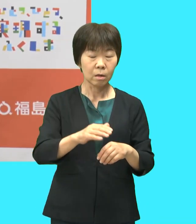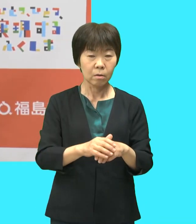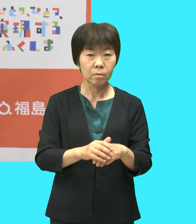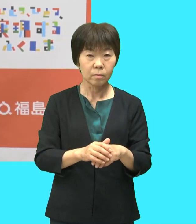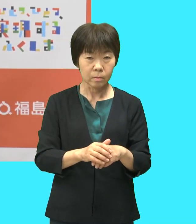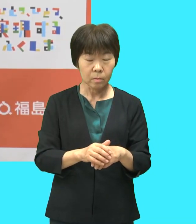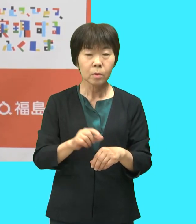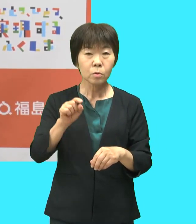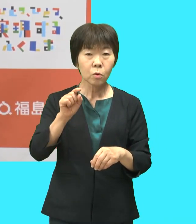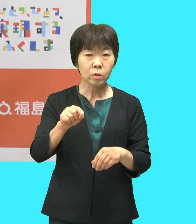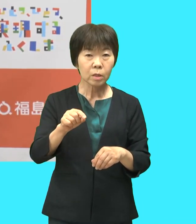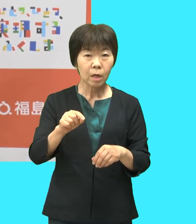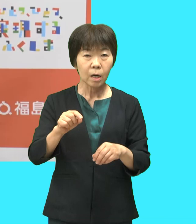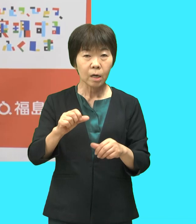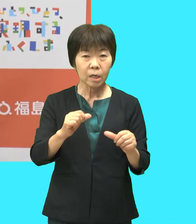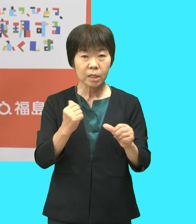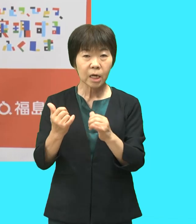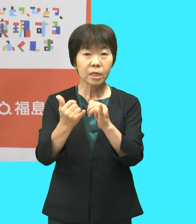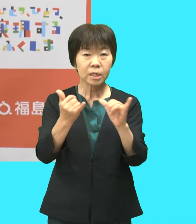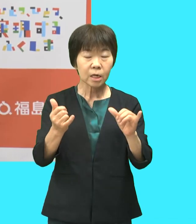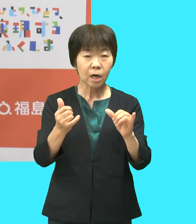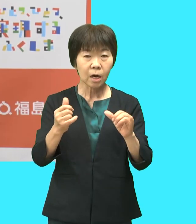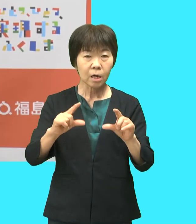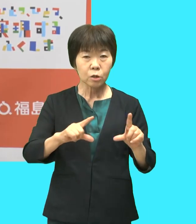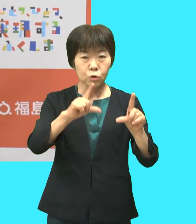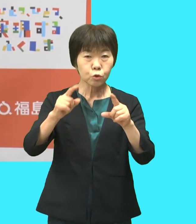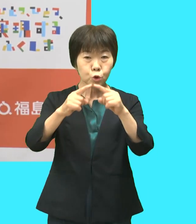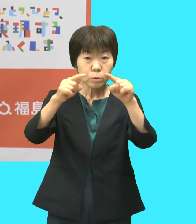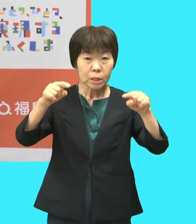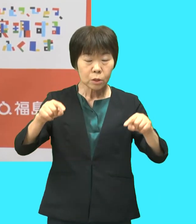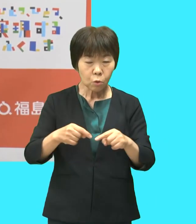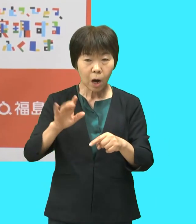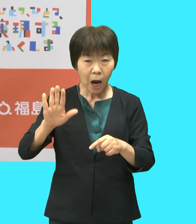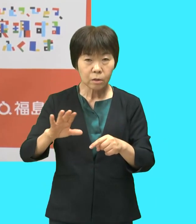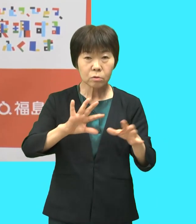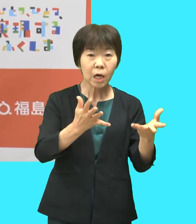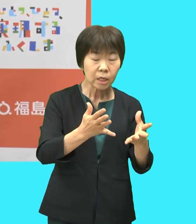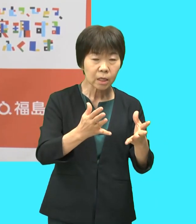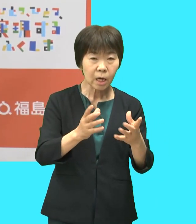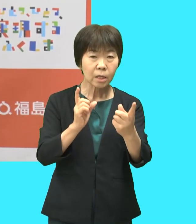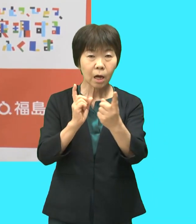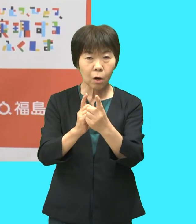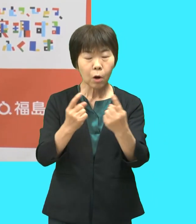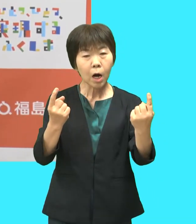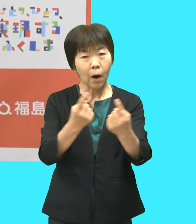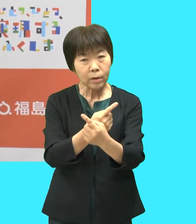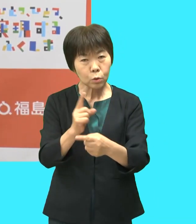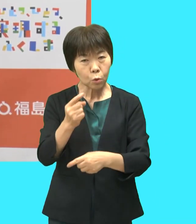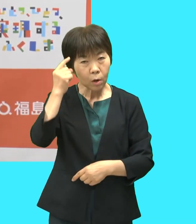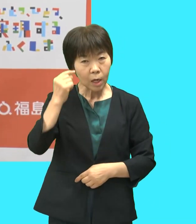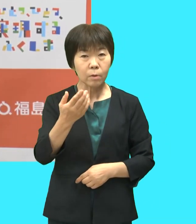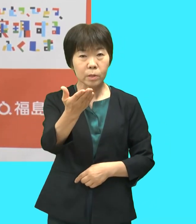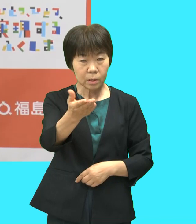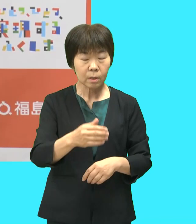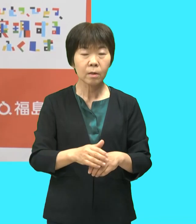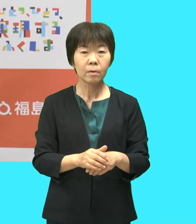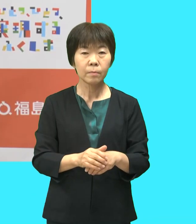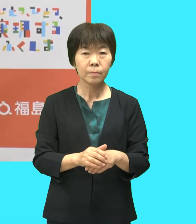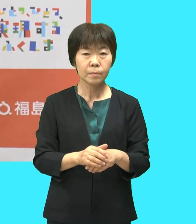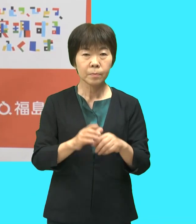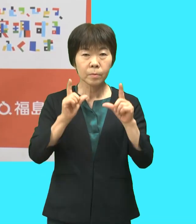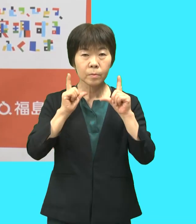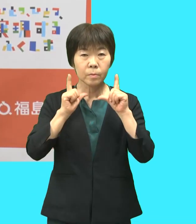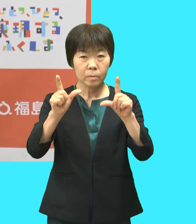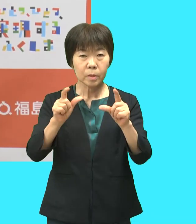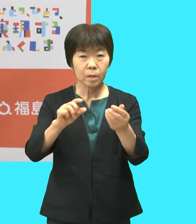ういった避難者が住民票の有無で対応が分かれてしまうことについて、率直にどうお考えでしょうか。 ワ